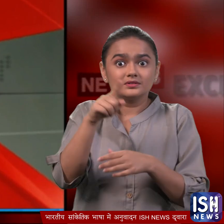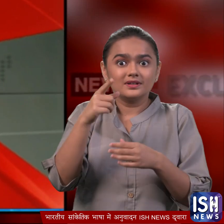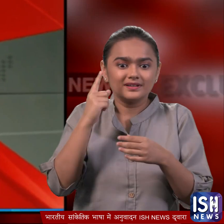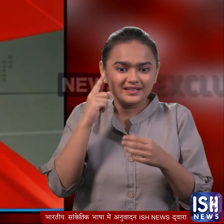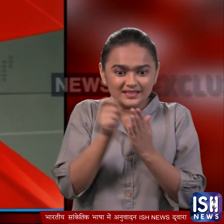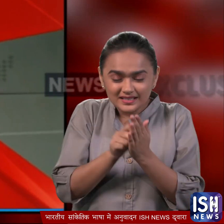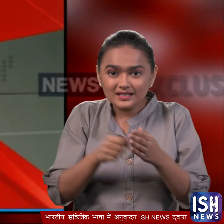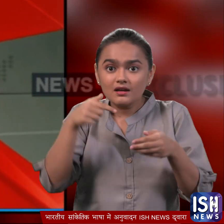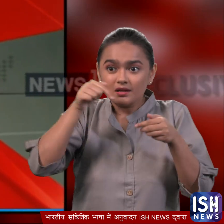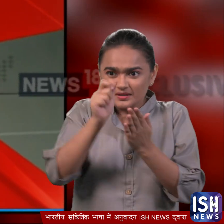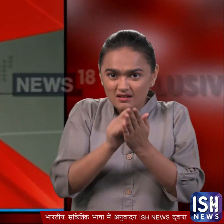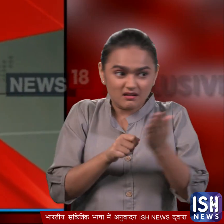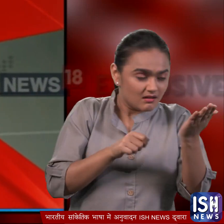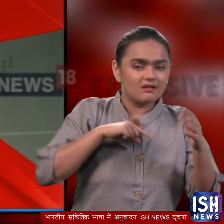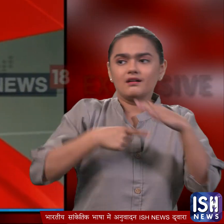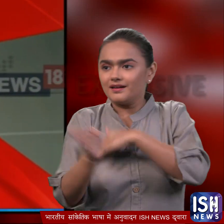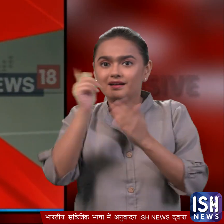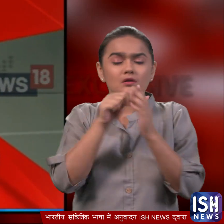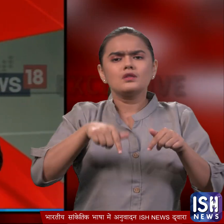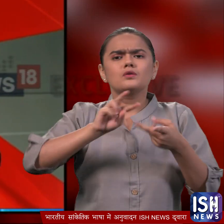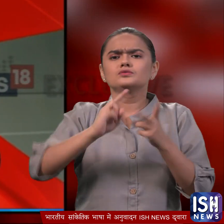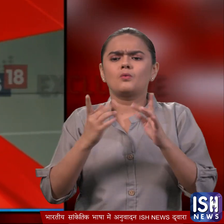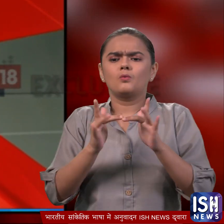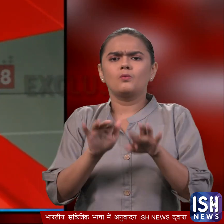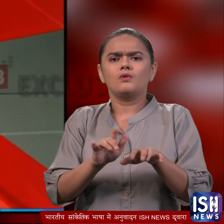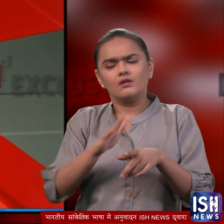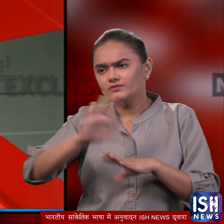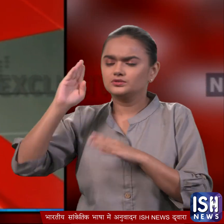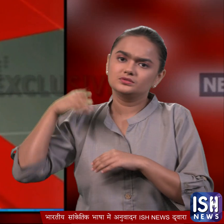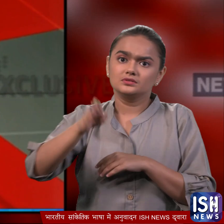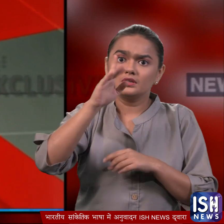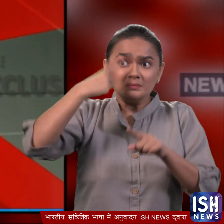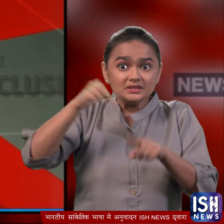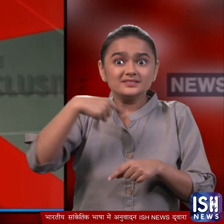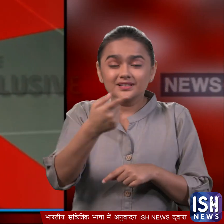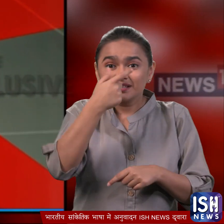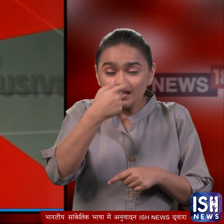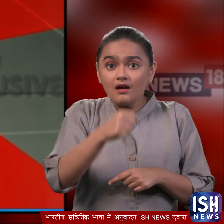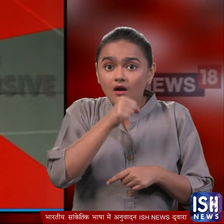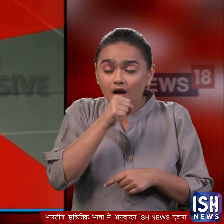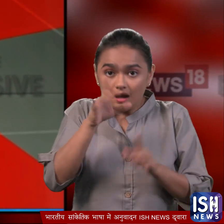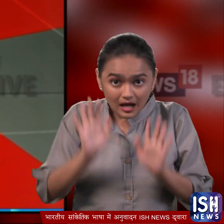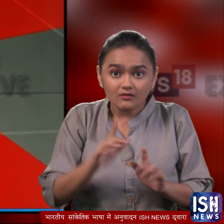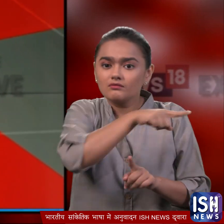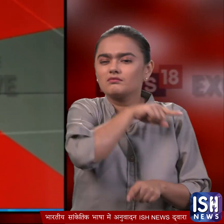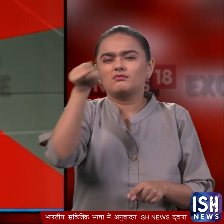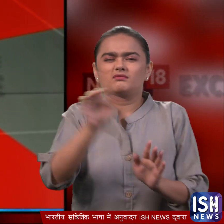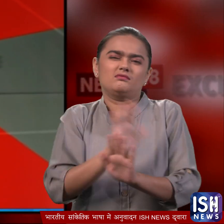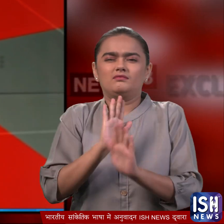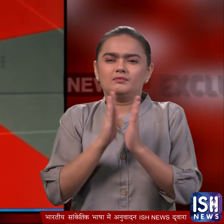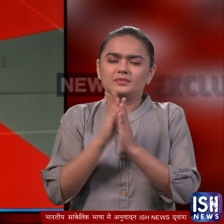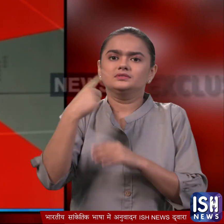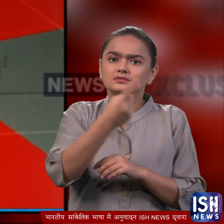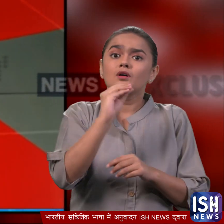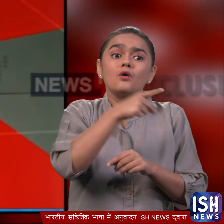पर्ची बनवानी पड़ती थी, जिसे अब ऑनलाइन कर दिया गया और यह भी हिदायत दी गई कि जिन लोगों को सर्दी खांसी भी हो तो वो वैष्णो देवी ना